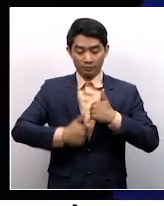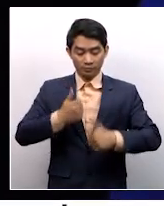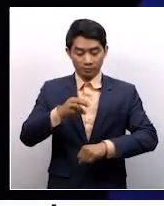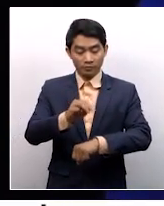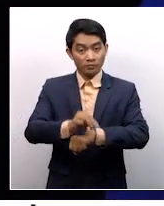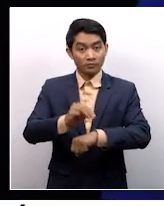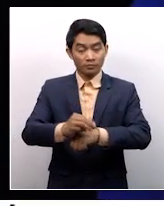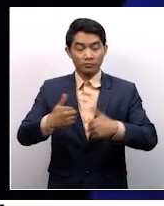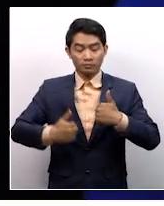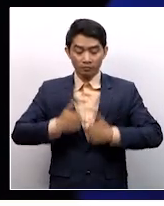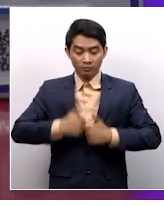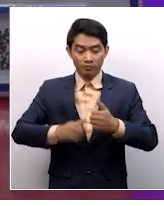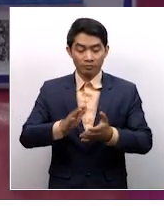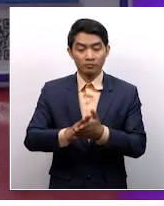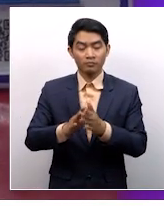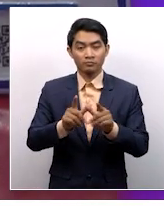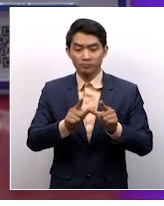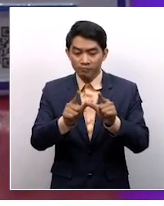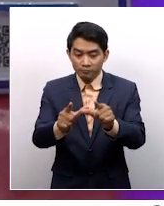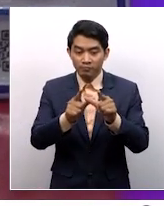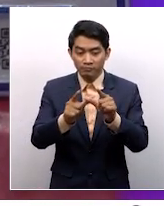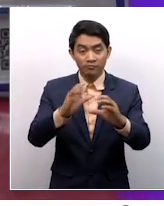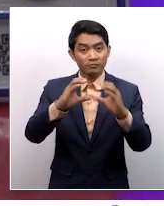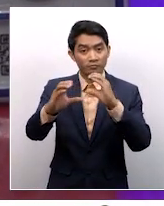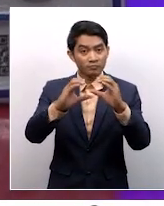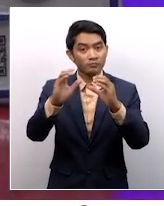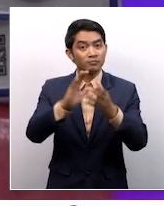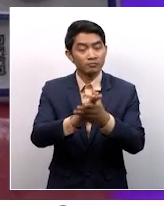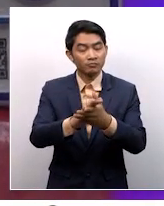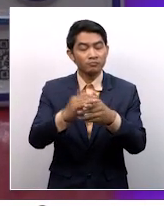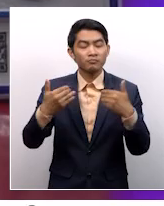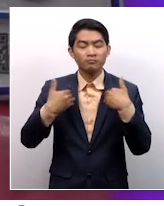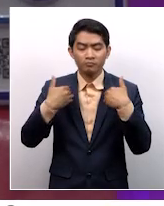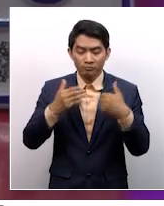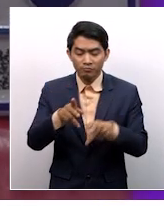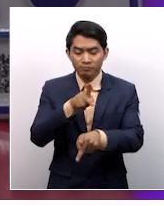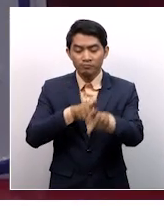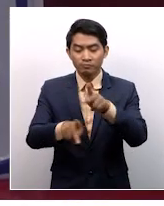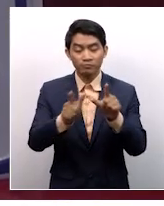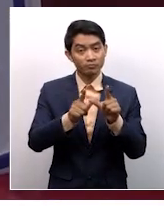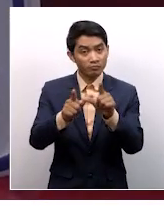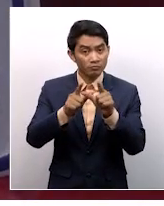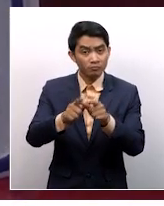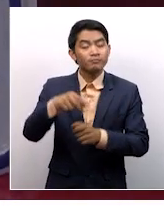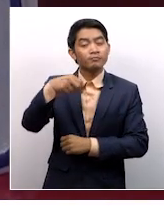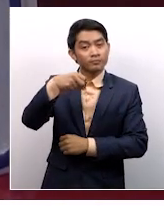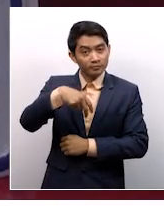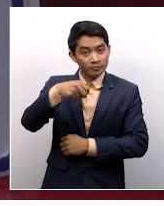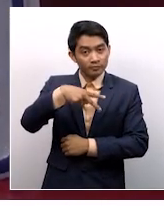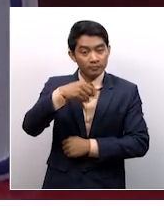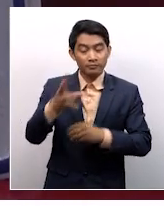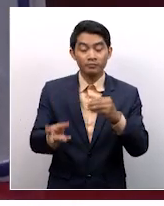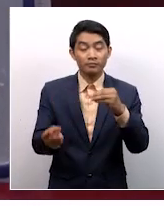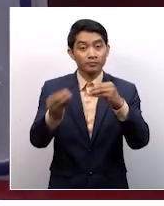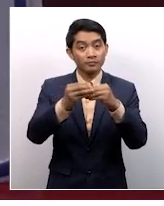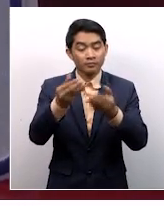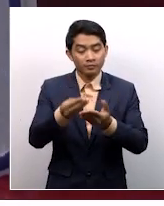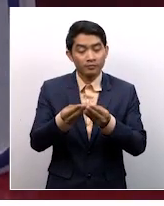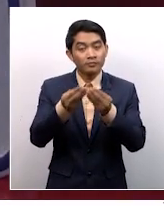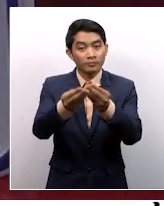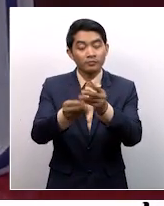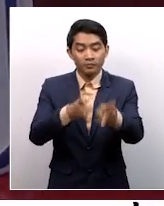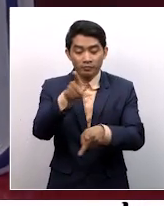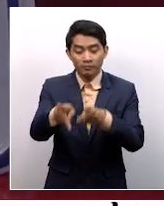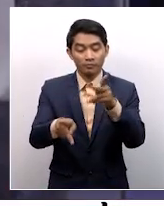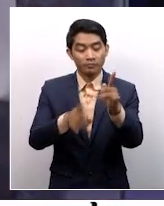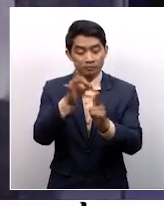ថុលរដ្ឋមន្ត្រីក្រសួងសាធារណការនិងដឹកជញ្ជូនបានឲ្យដឹងថាការបង្កើតឲ្យមានផ្លាកលេខរថយន្តពិសេសនេះដើម្បីបំពេញតម្រូវការបន្